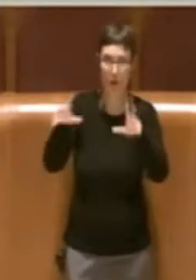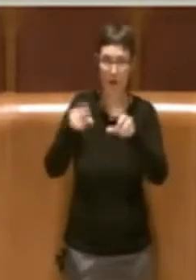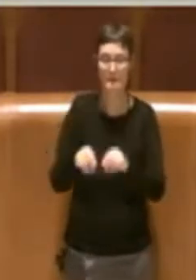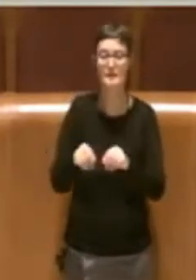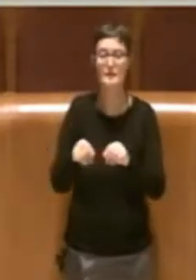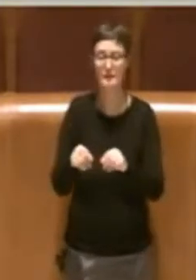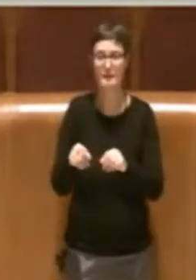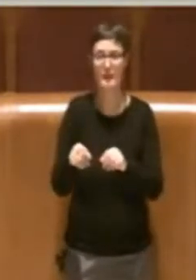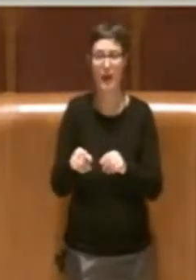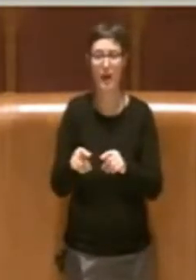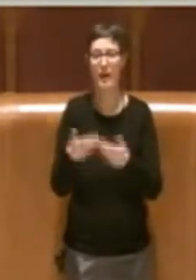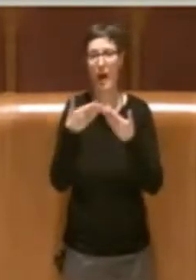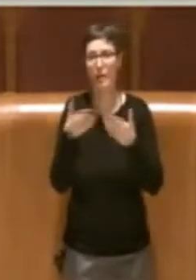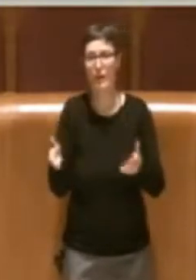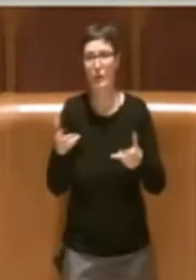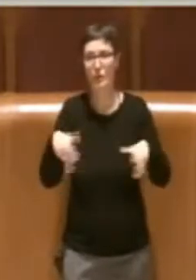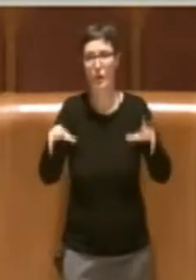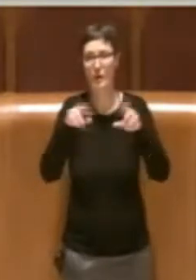e